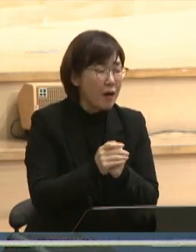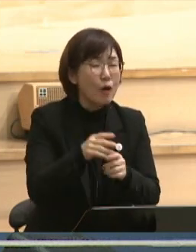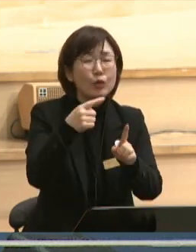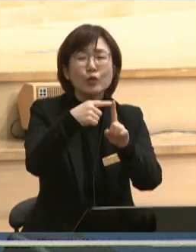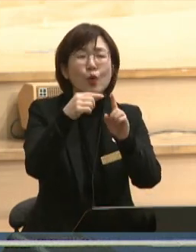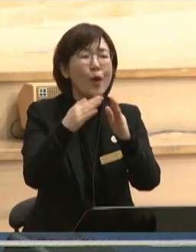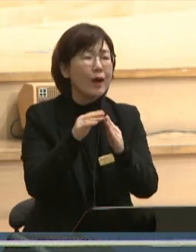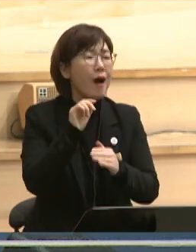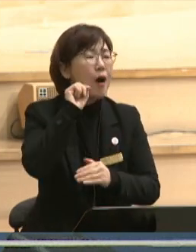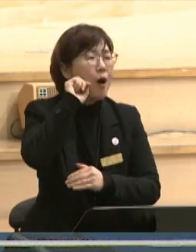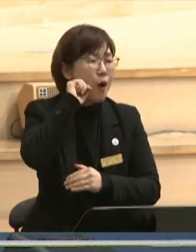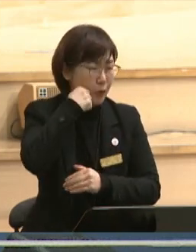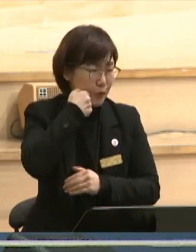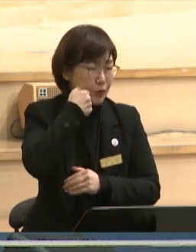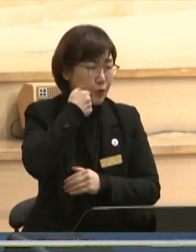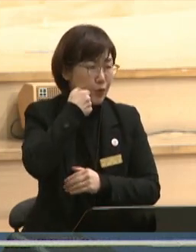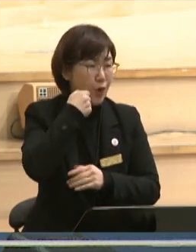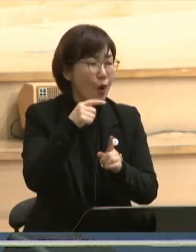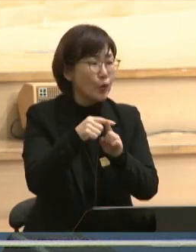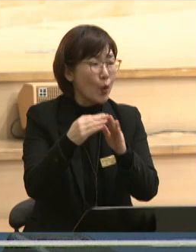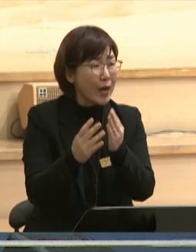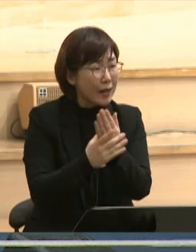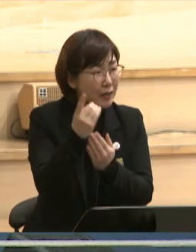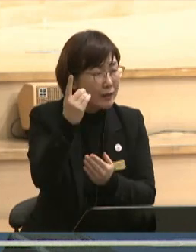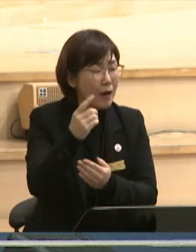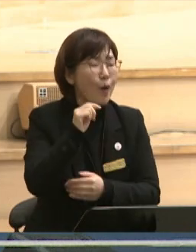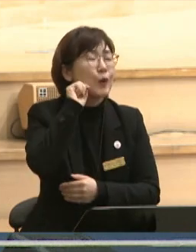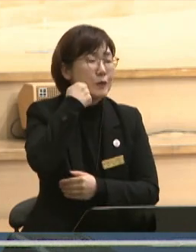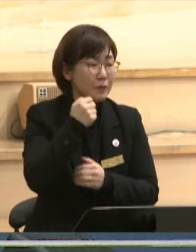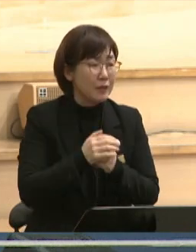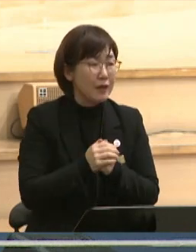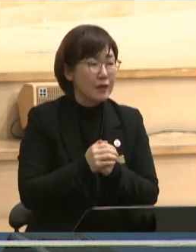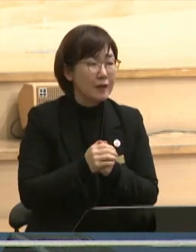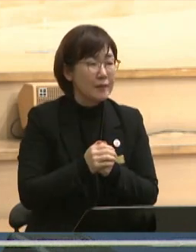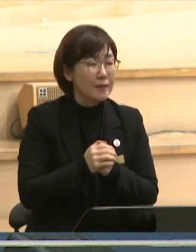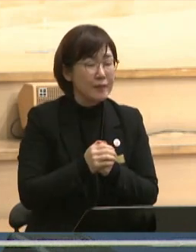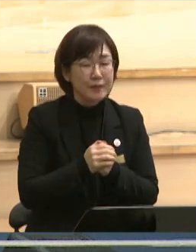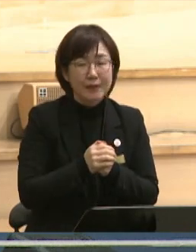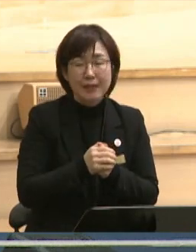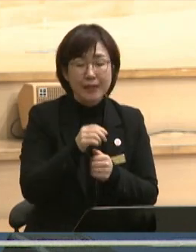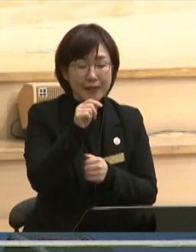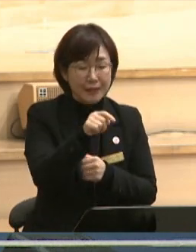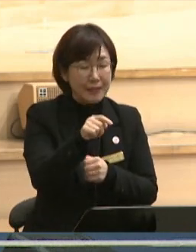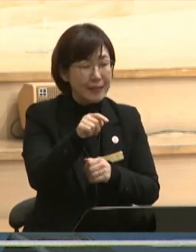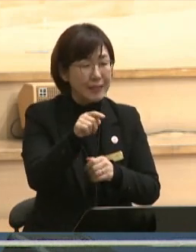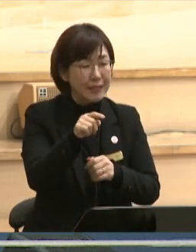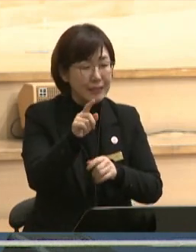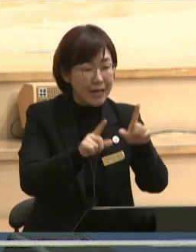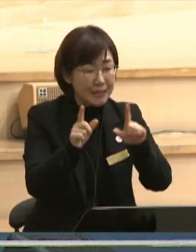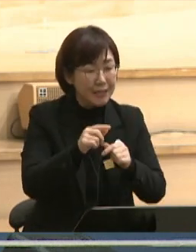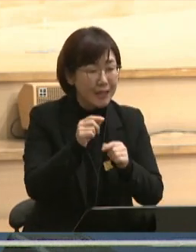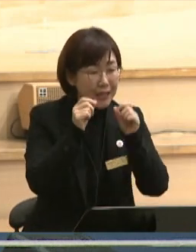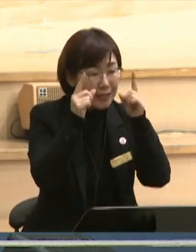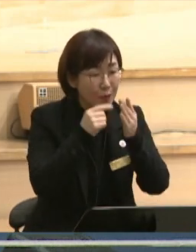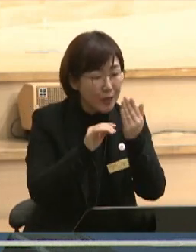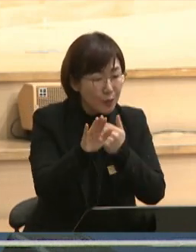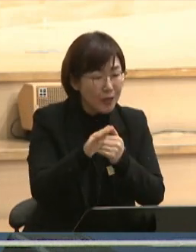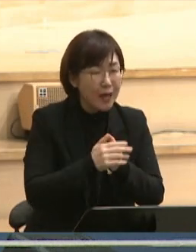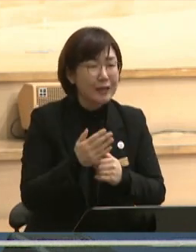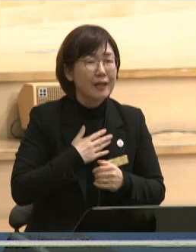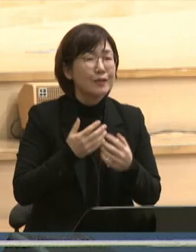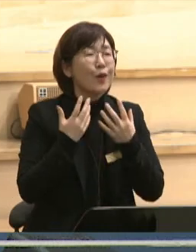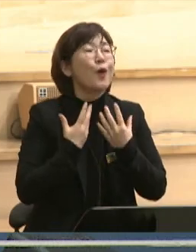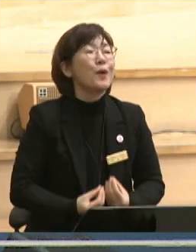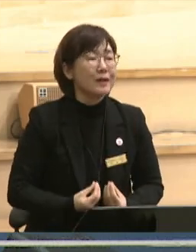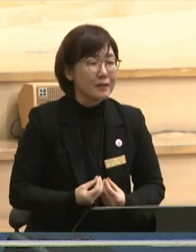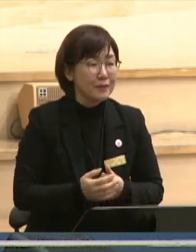교회가 하나 되는게 훨씬 어렵습니다 여러분이 사실을 알고 저는 절망했습니다 여러분